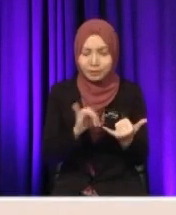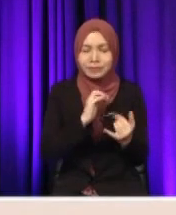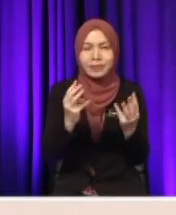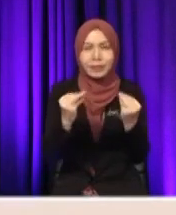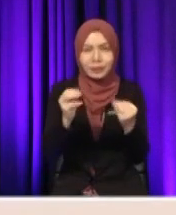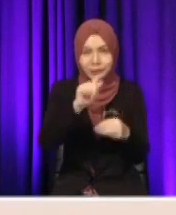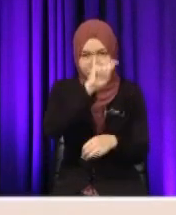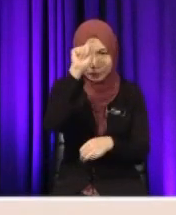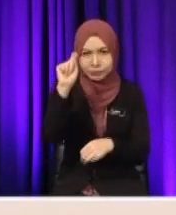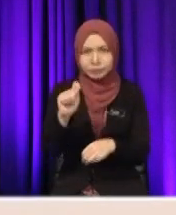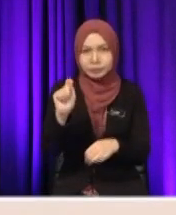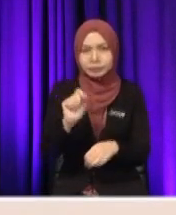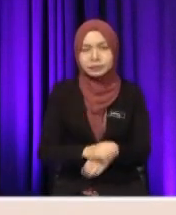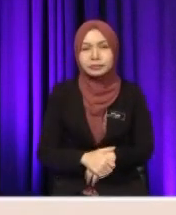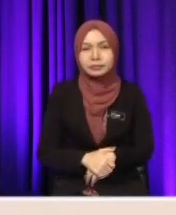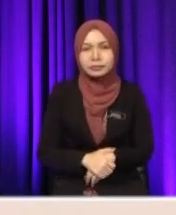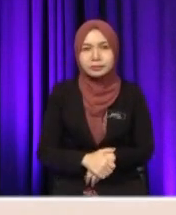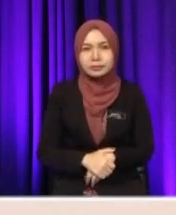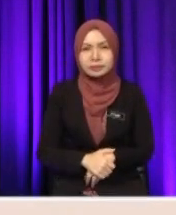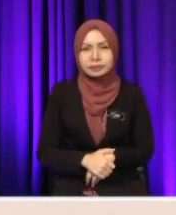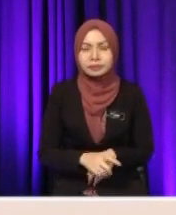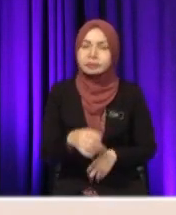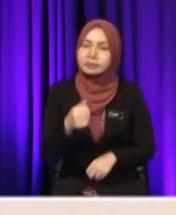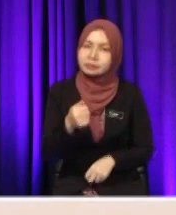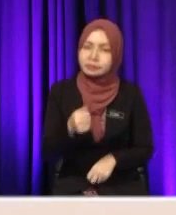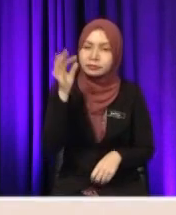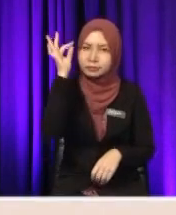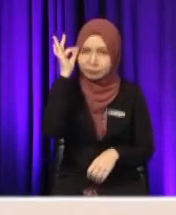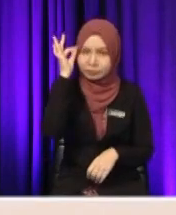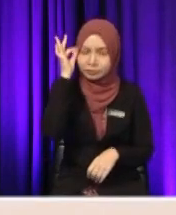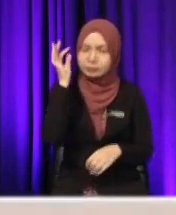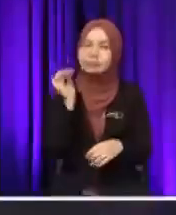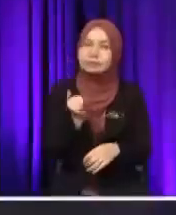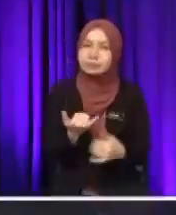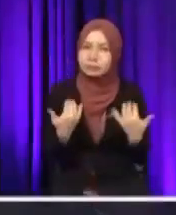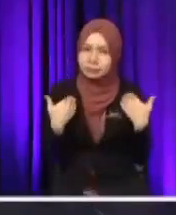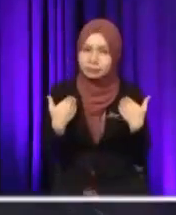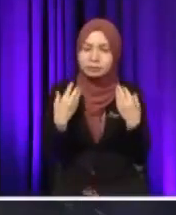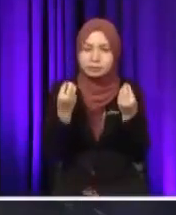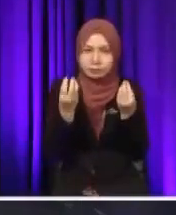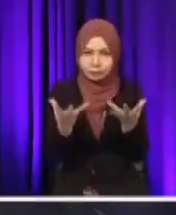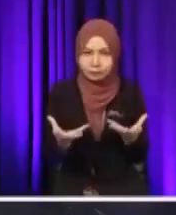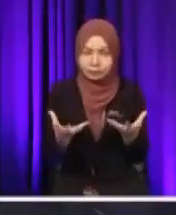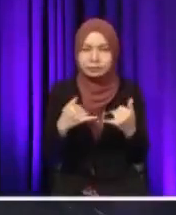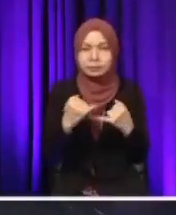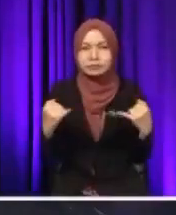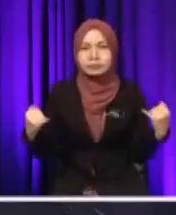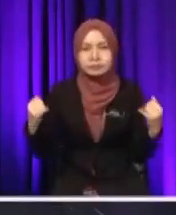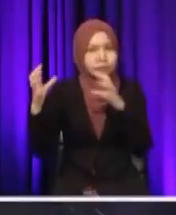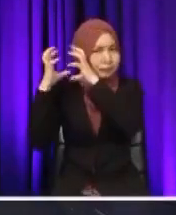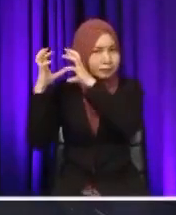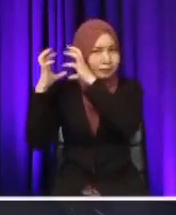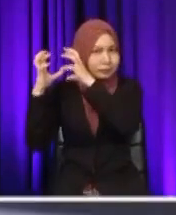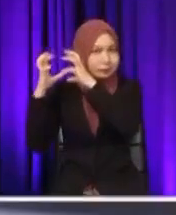Chris. Okay. Agak-agaknya lah buah kelapa sawit ni ada berapa jenis? Berapa jenis? Saya